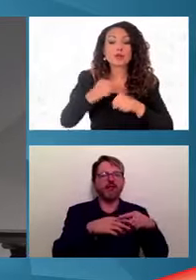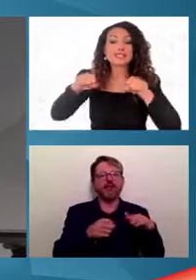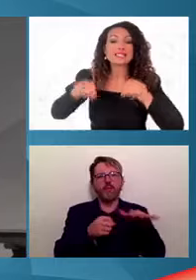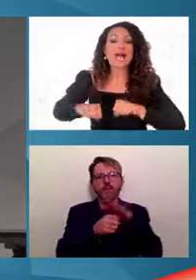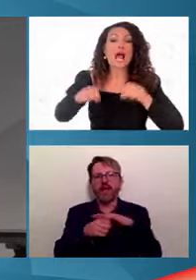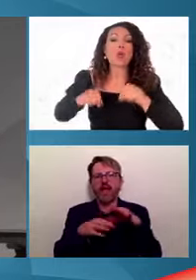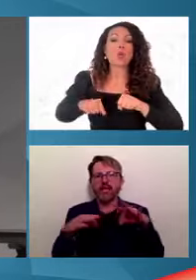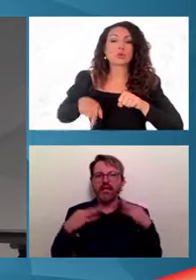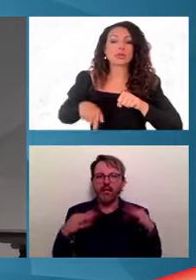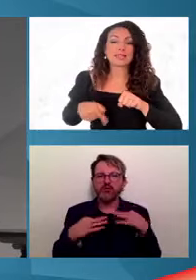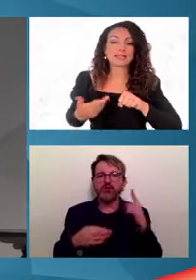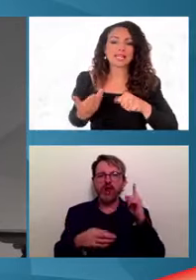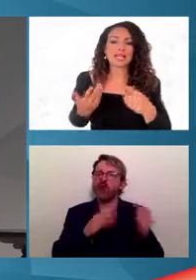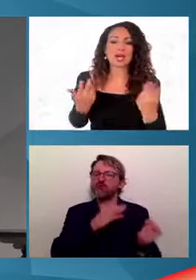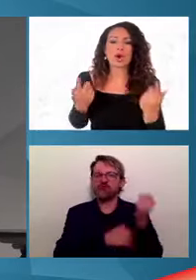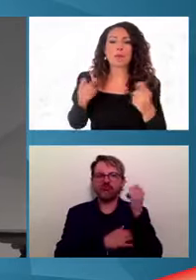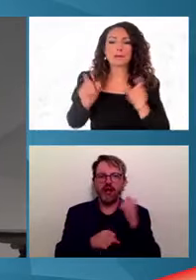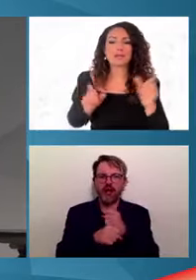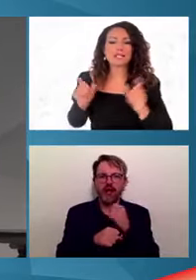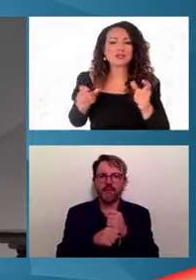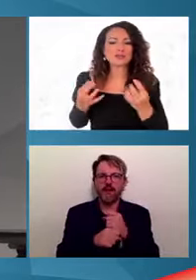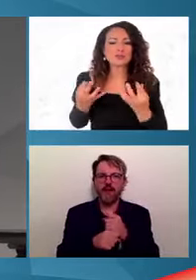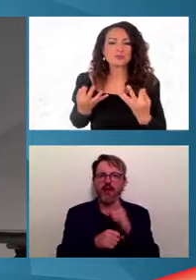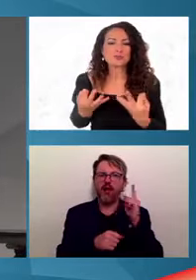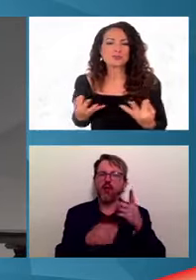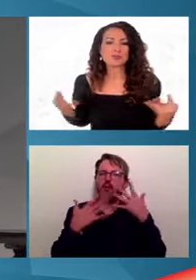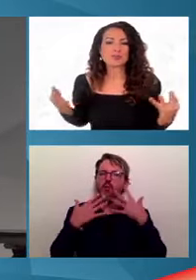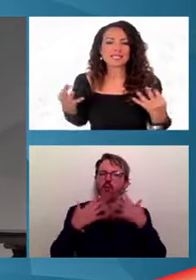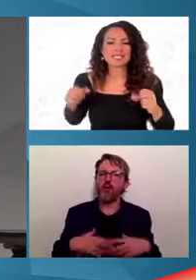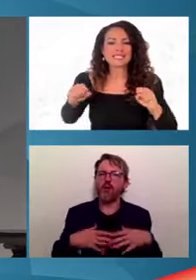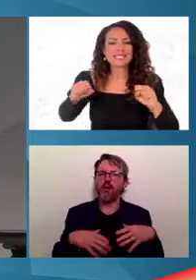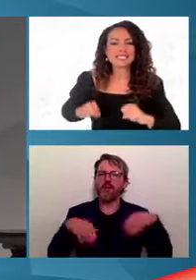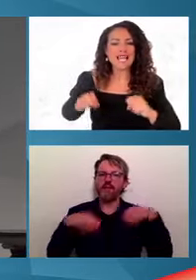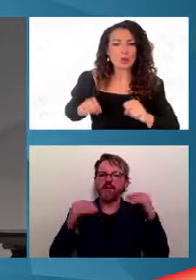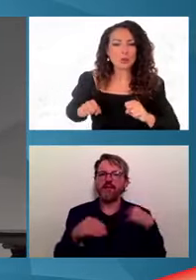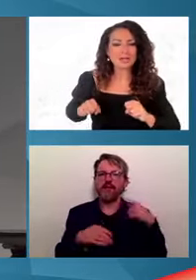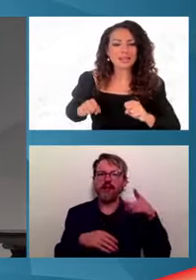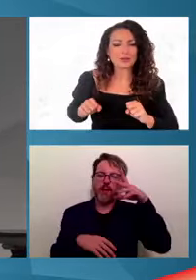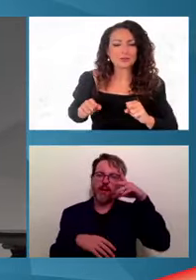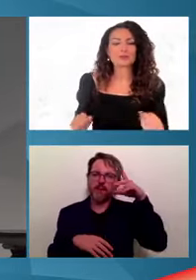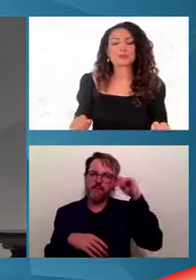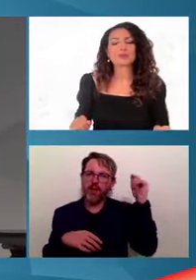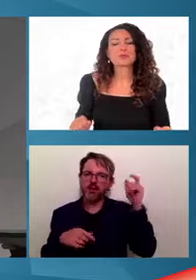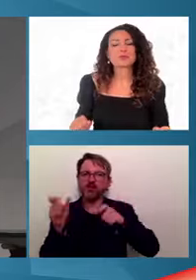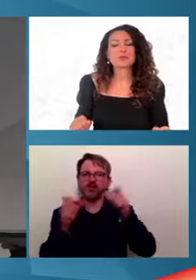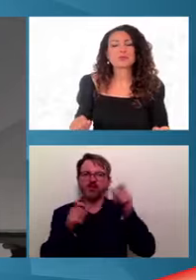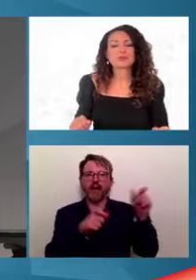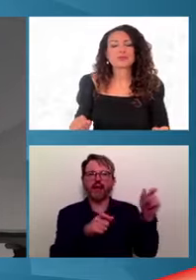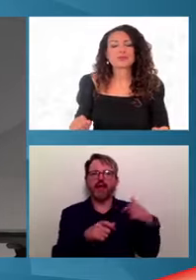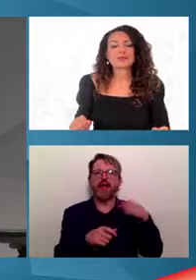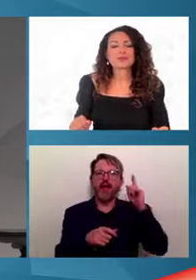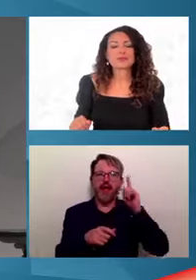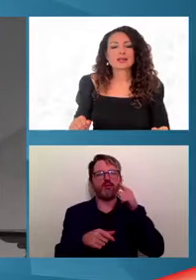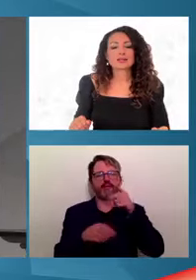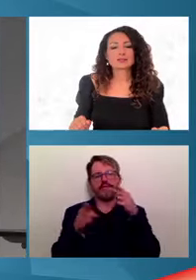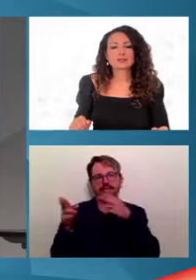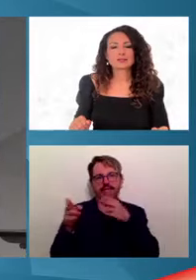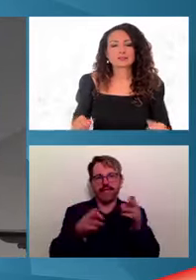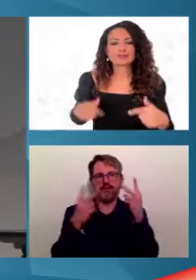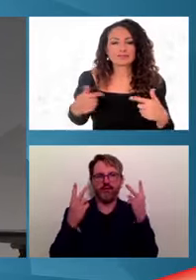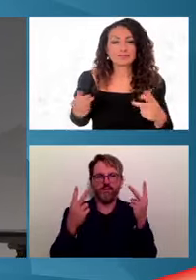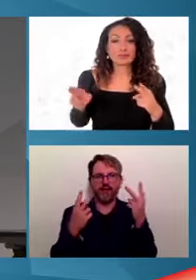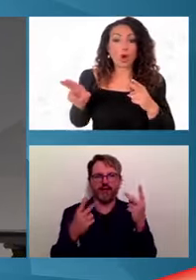Il benessere dei cittadini si misura anche dai benefit che si dà, e abbiamo ultimato e consegnato l'ospedale di